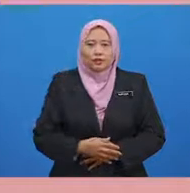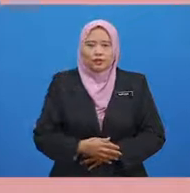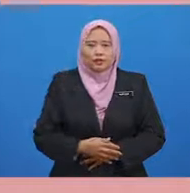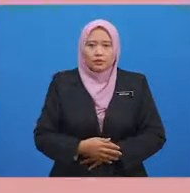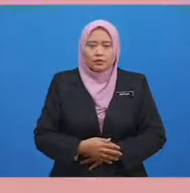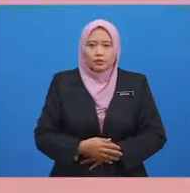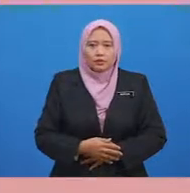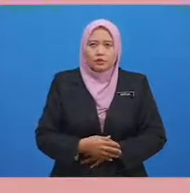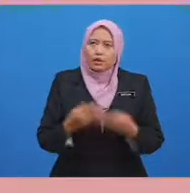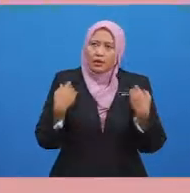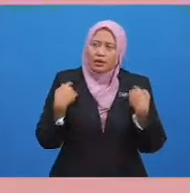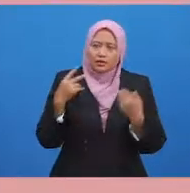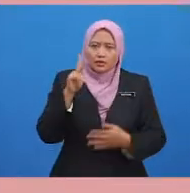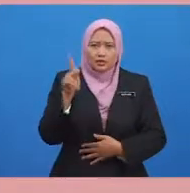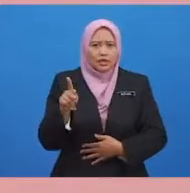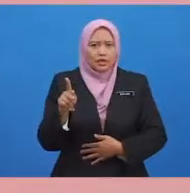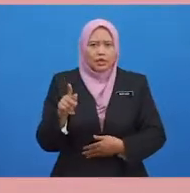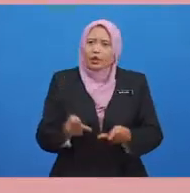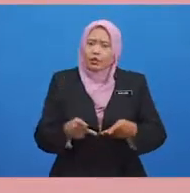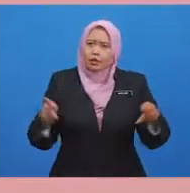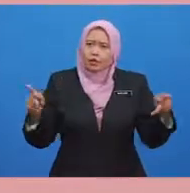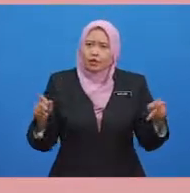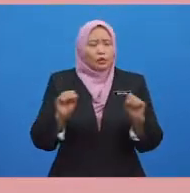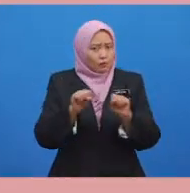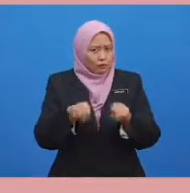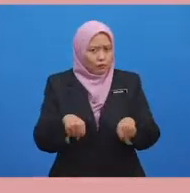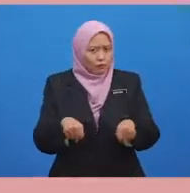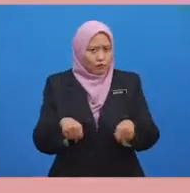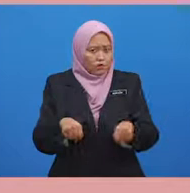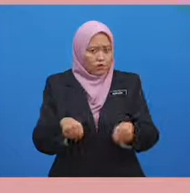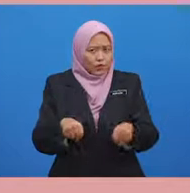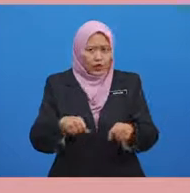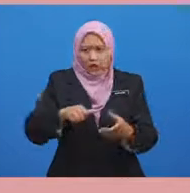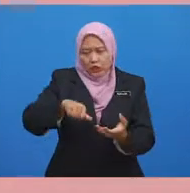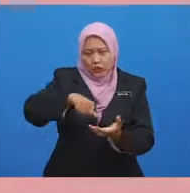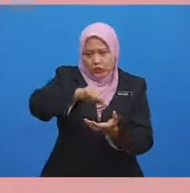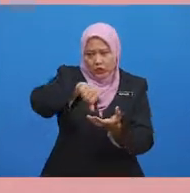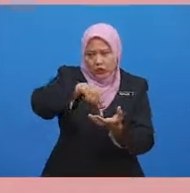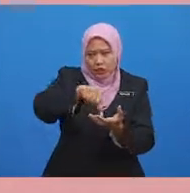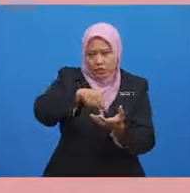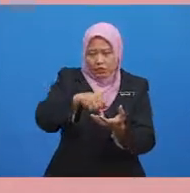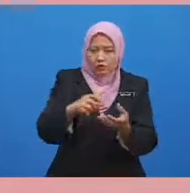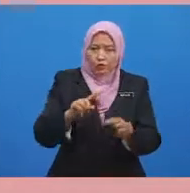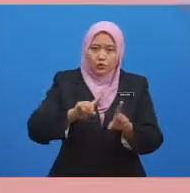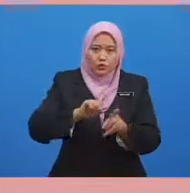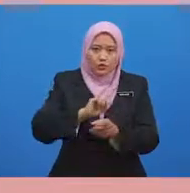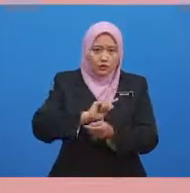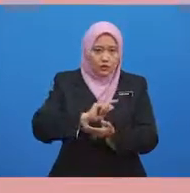Adakah kuali ini boleh diacu semula untuk dibuat objek yang